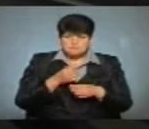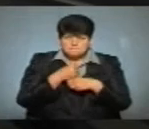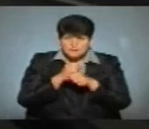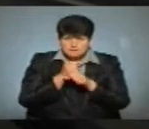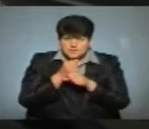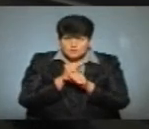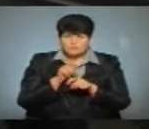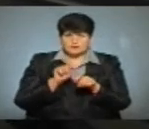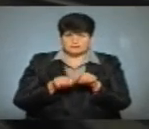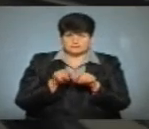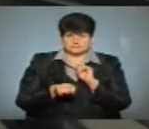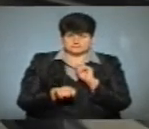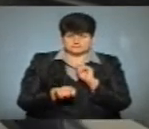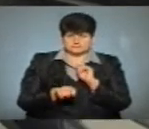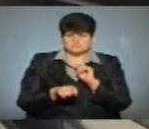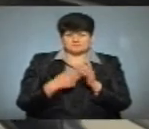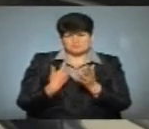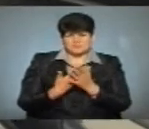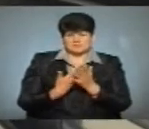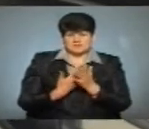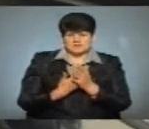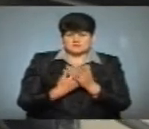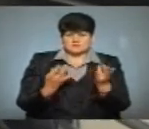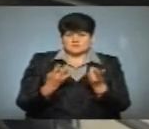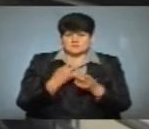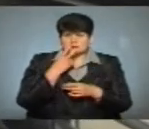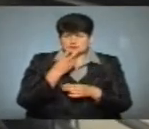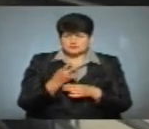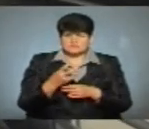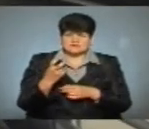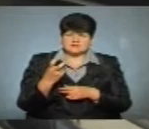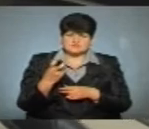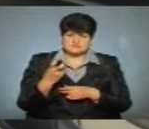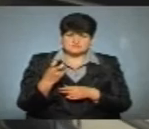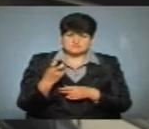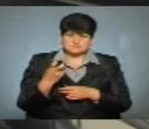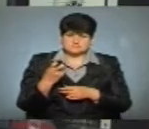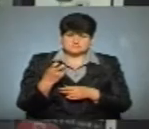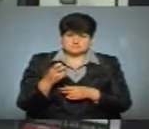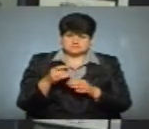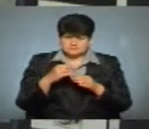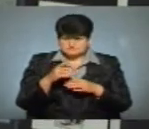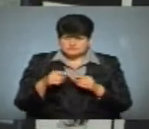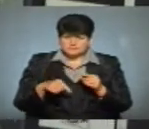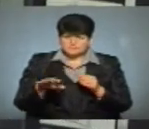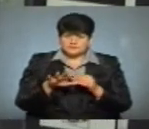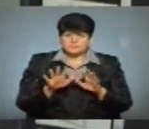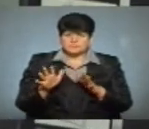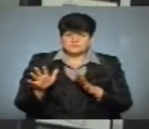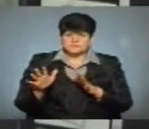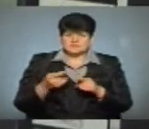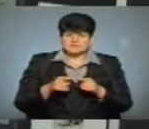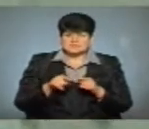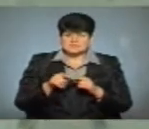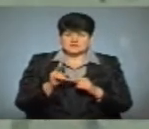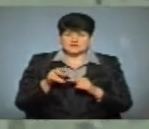мікроскоп і досліджується. Ну, приблизно треба подивитися до 200 полів зору. На даний момент